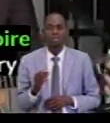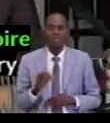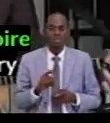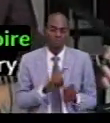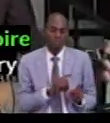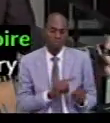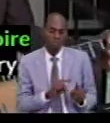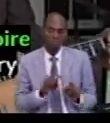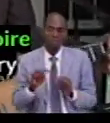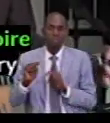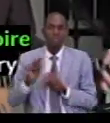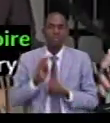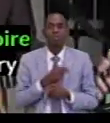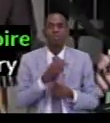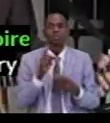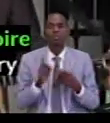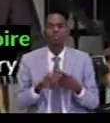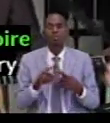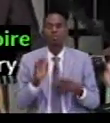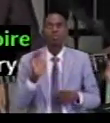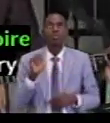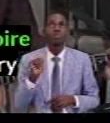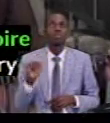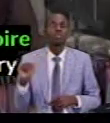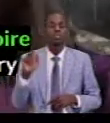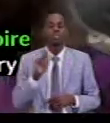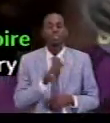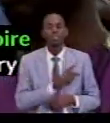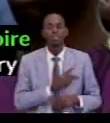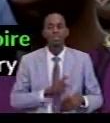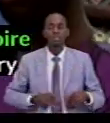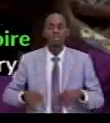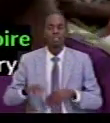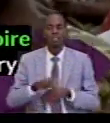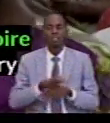transportés dans un royaume de gloire.